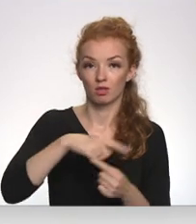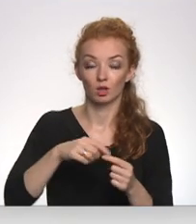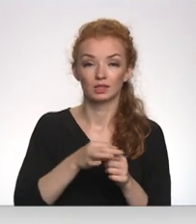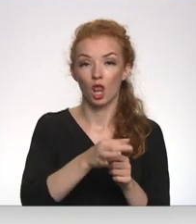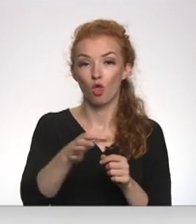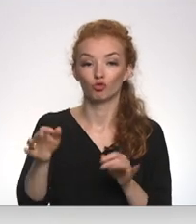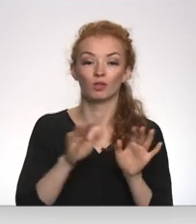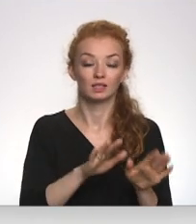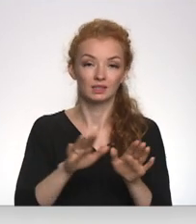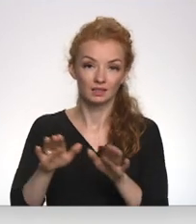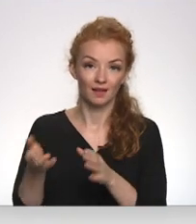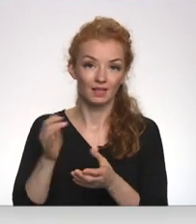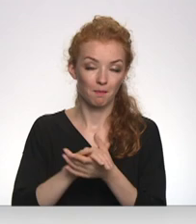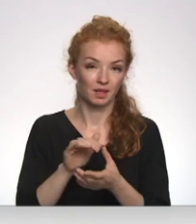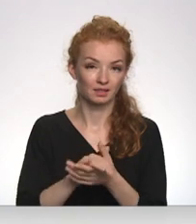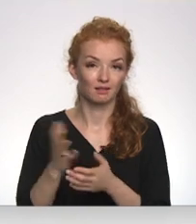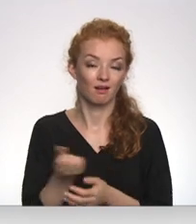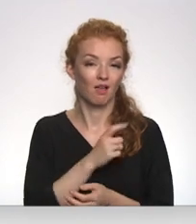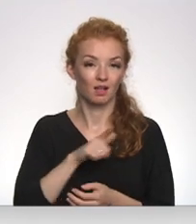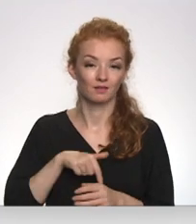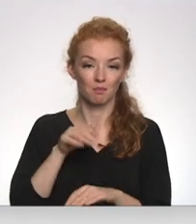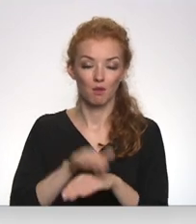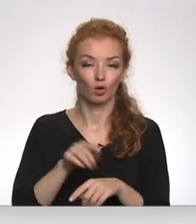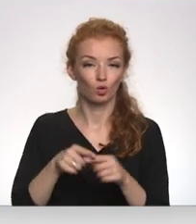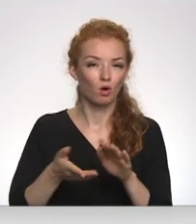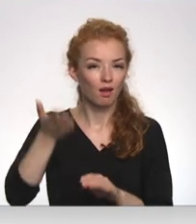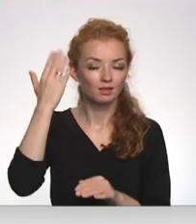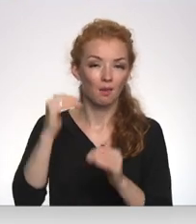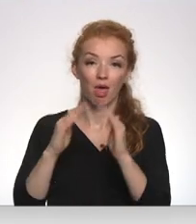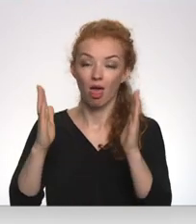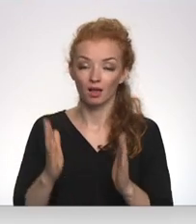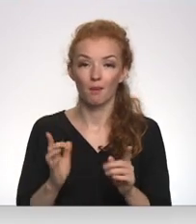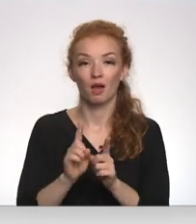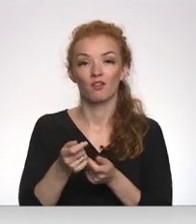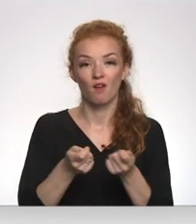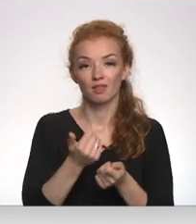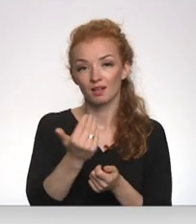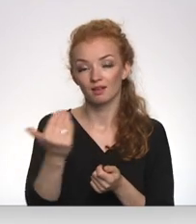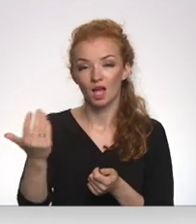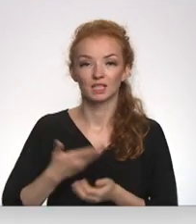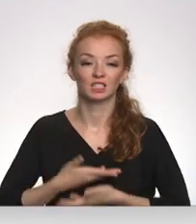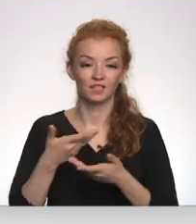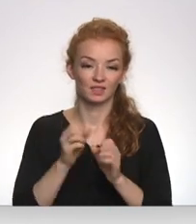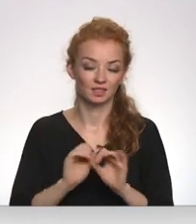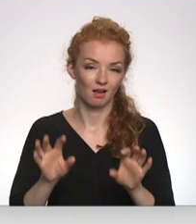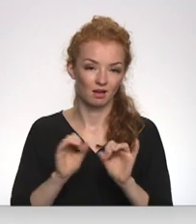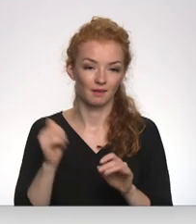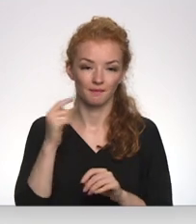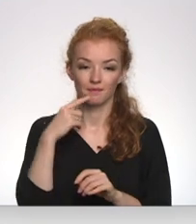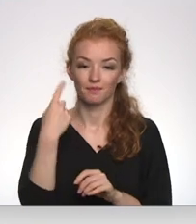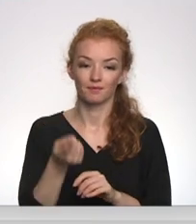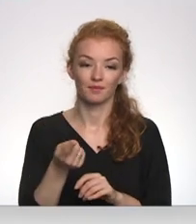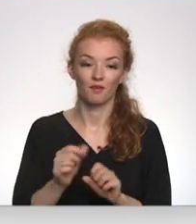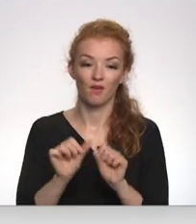Ceļojošā izstāde iepazīstina gan ar Latvijas bankas toreizajām mēkām, gan to vadītāju dzīves stāstiem. Es varētu teikt tā,